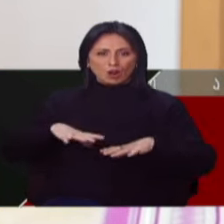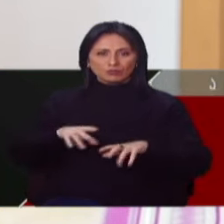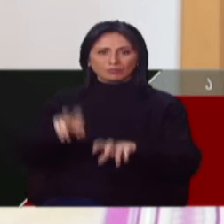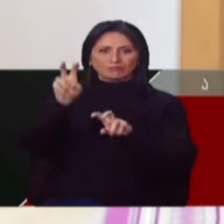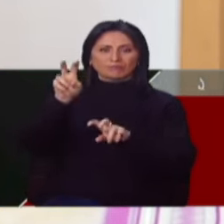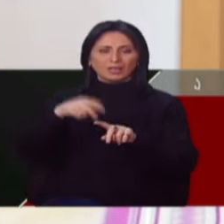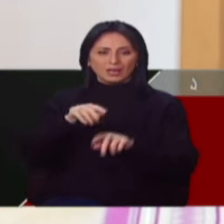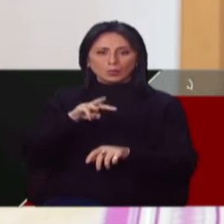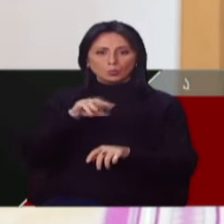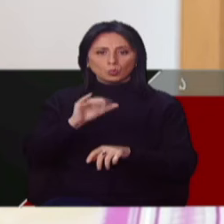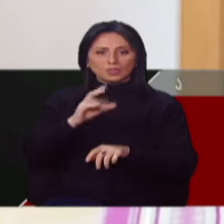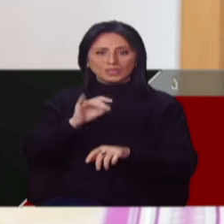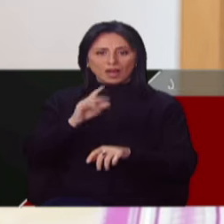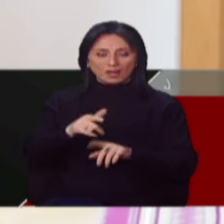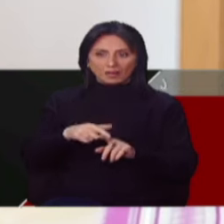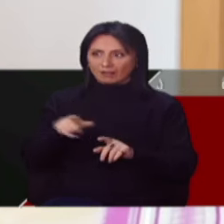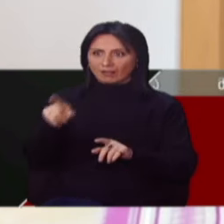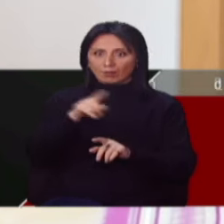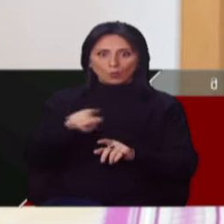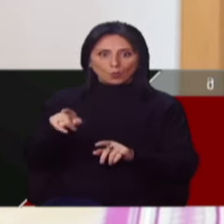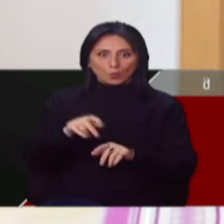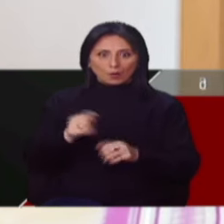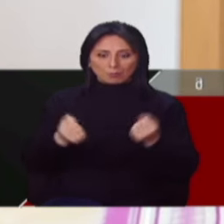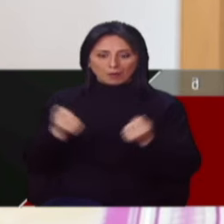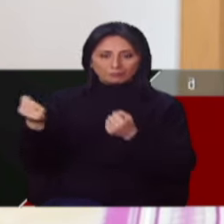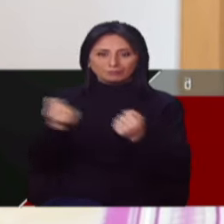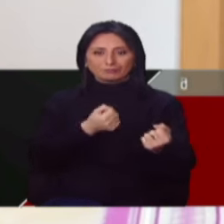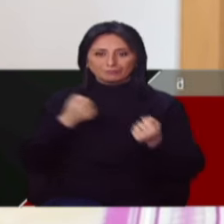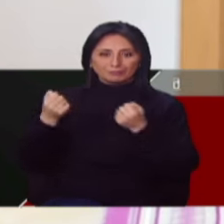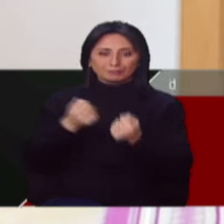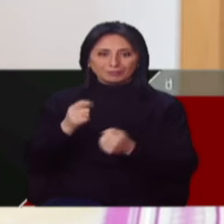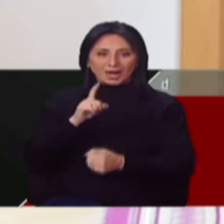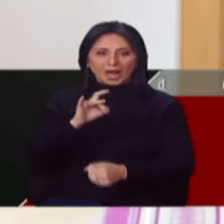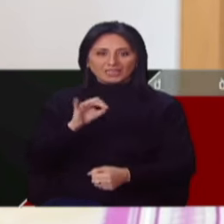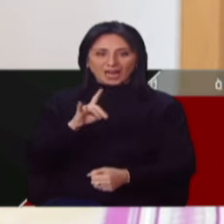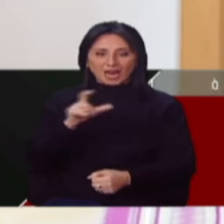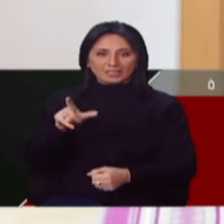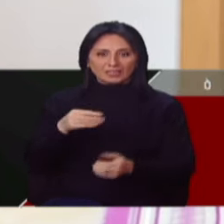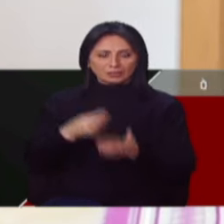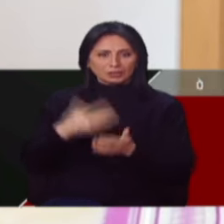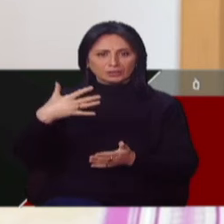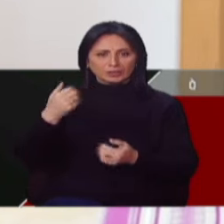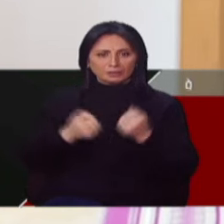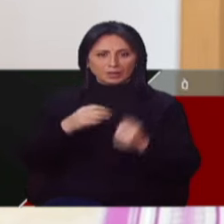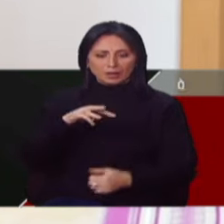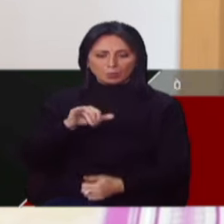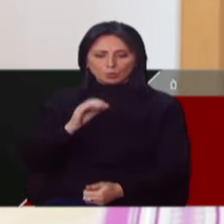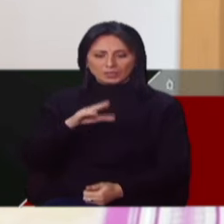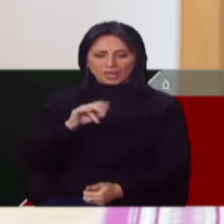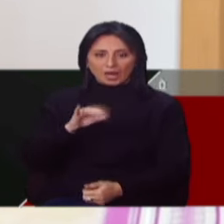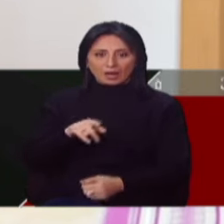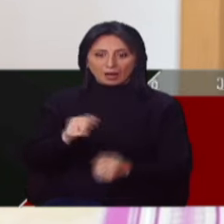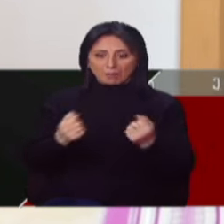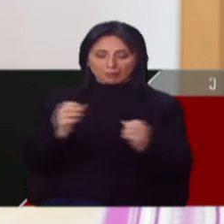რეგიონებში, მაგრამ თელმა ქვეყანამ გაიგო, რომ იმდენი არა მუსტანგით, მაქვია ხაზარაძე რეგიონებში, რომ მანქანას